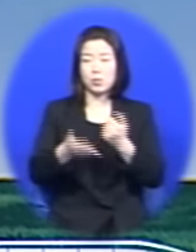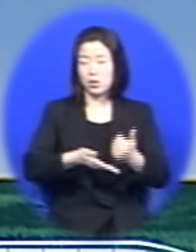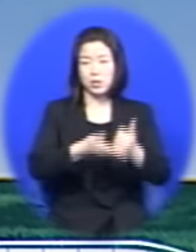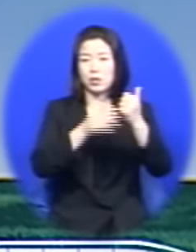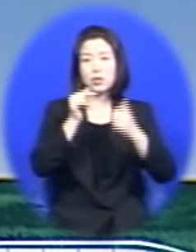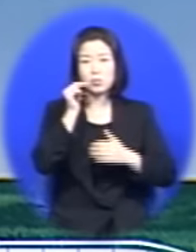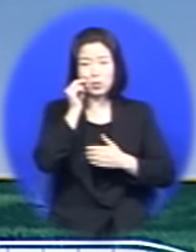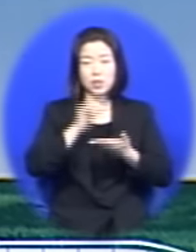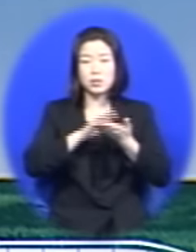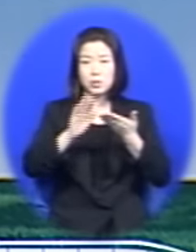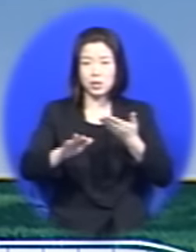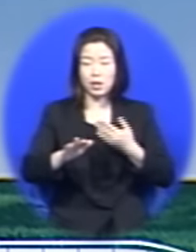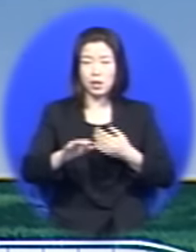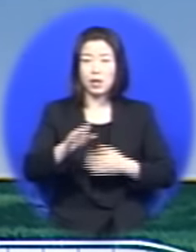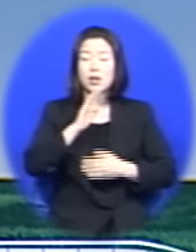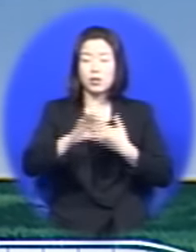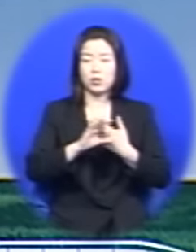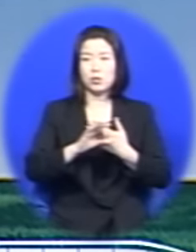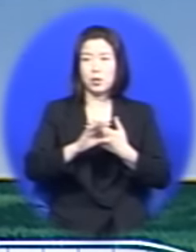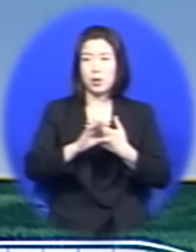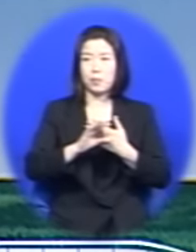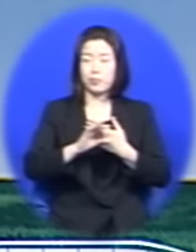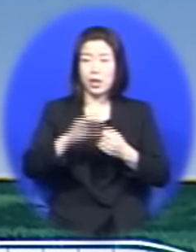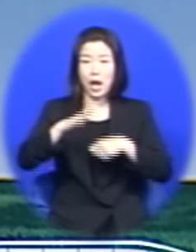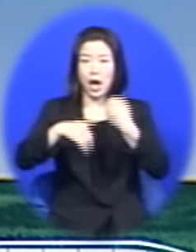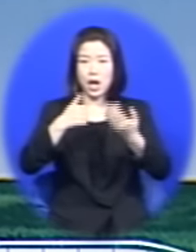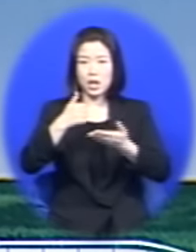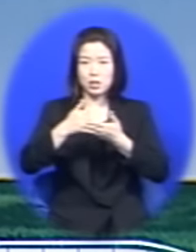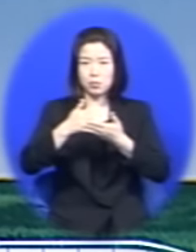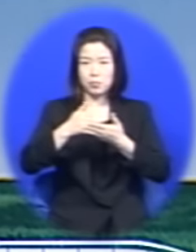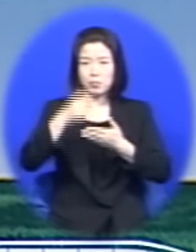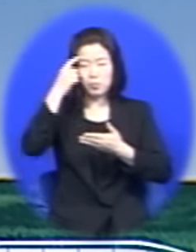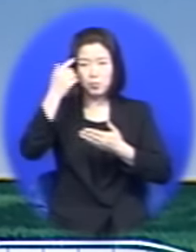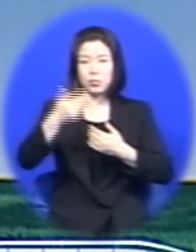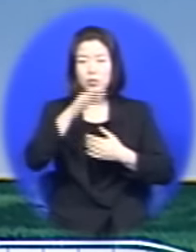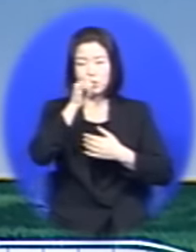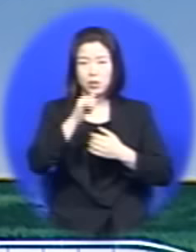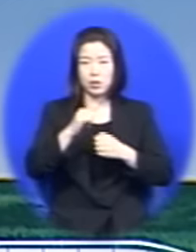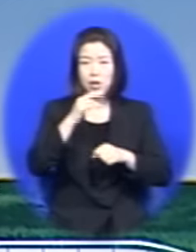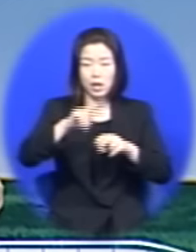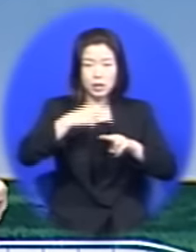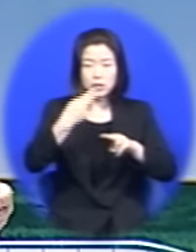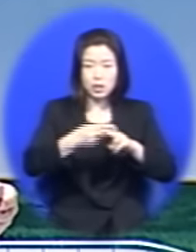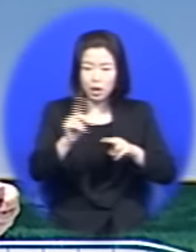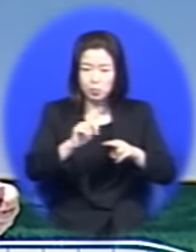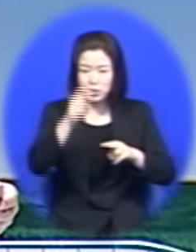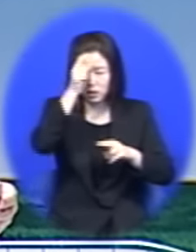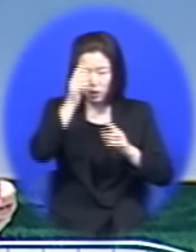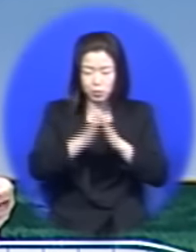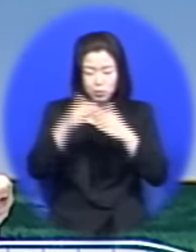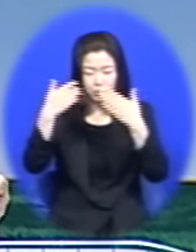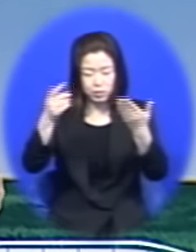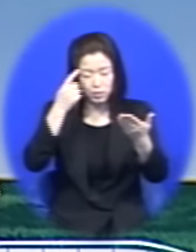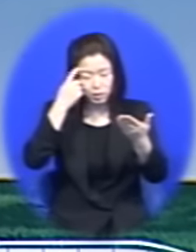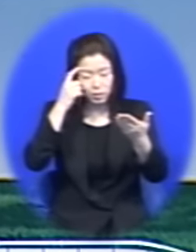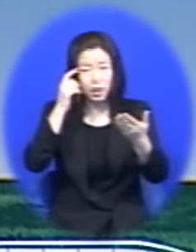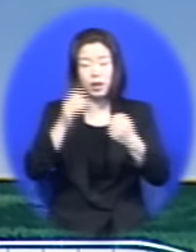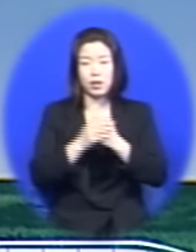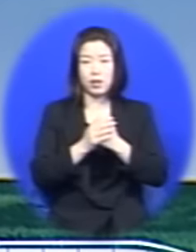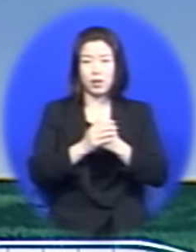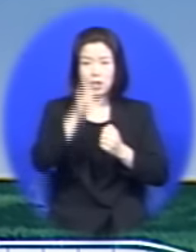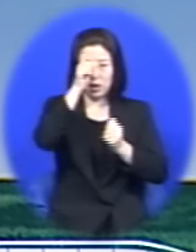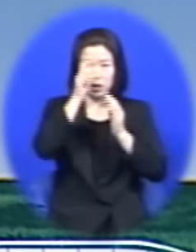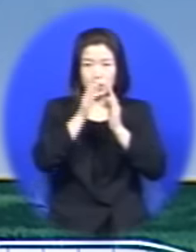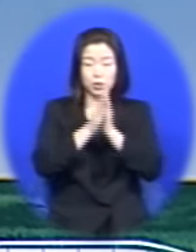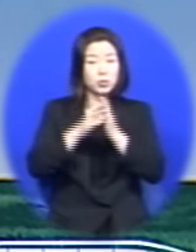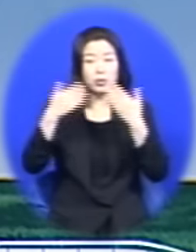못했습니다. 그러면 하나님이 자료 분석을 해보세요. 은사가 뭔지 기도는 했었나? 기도도